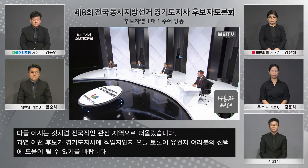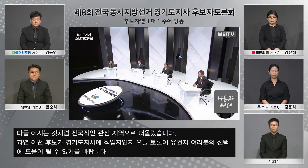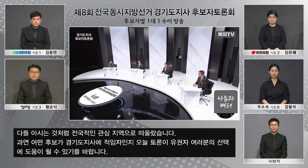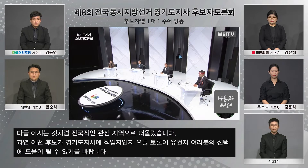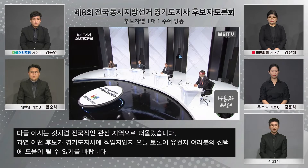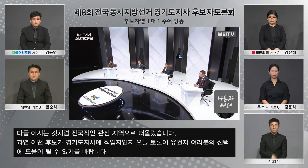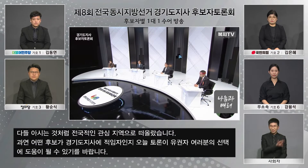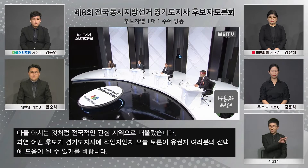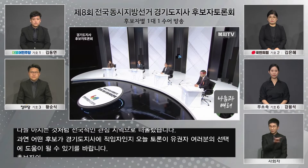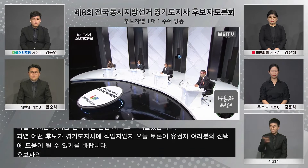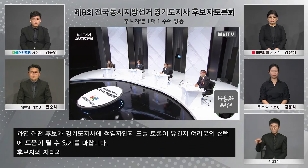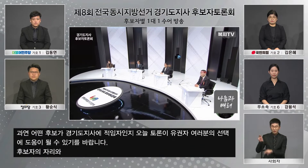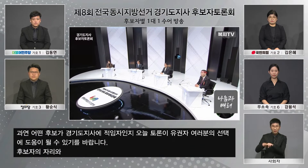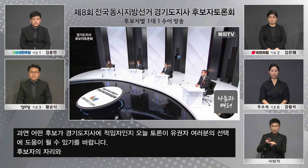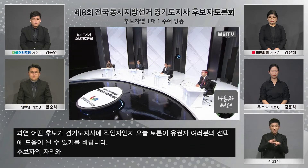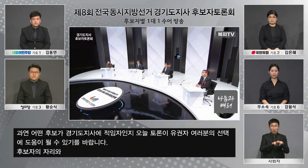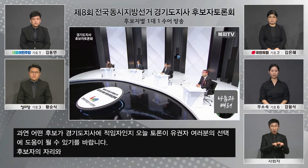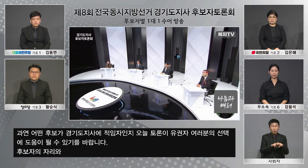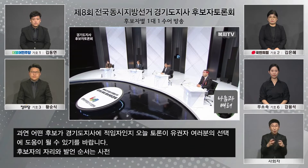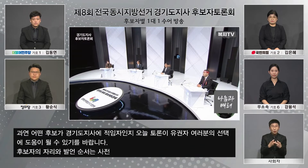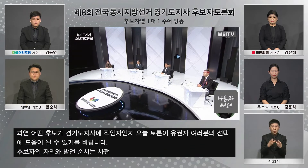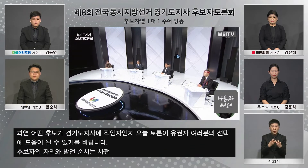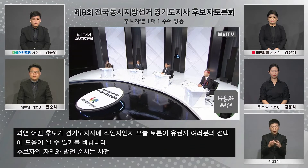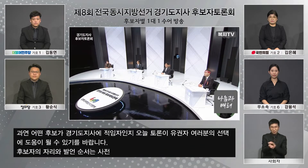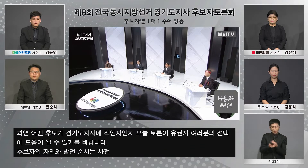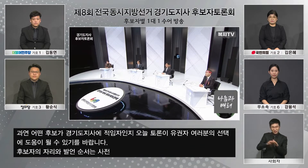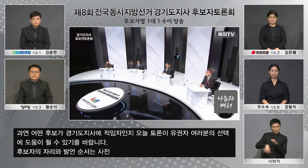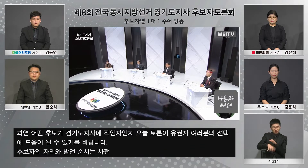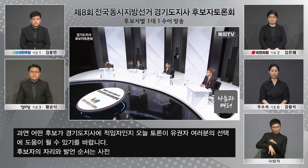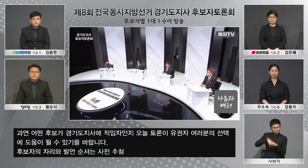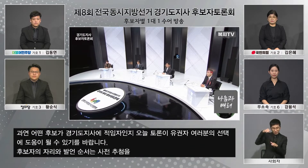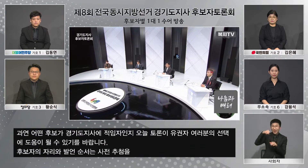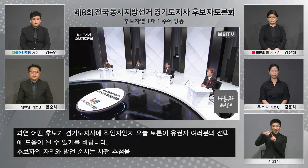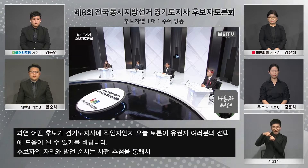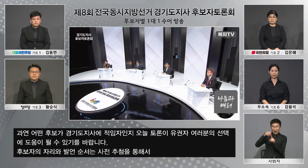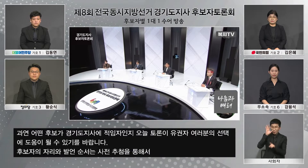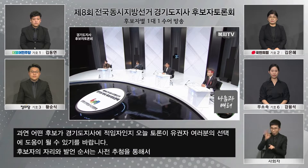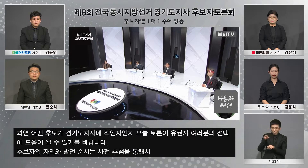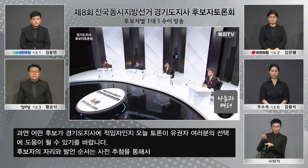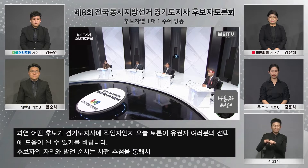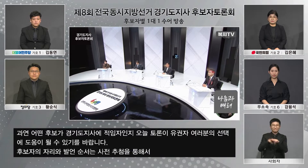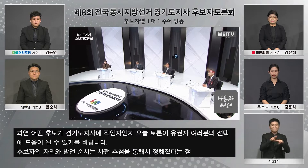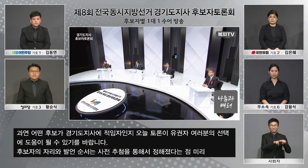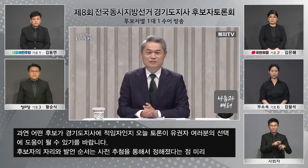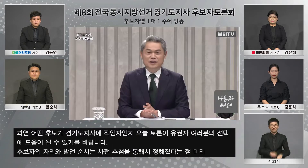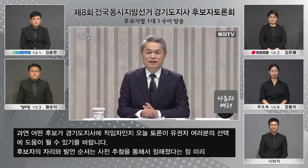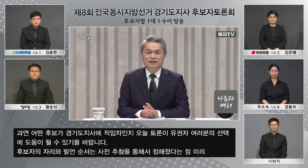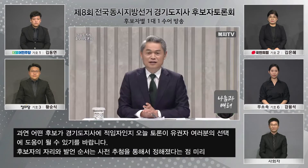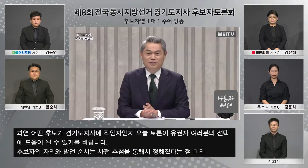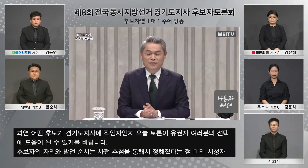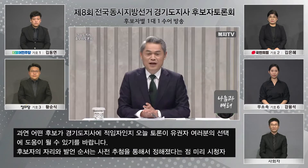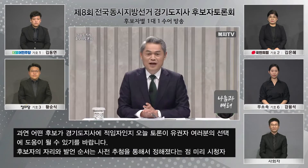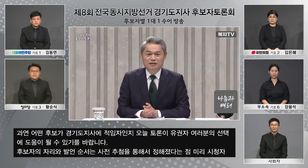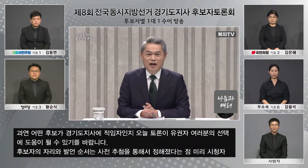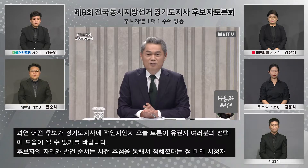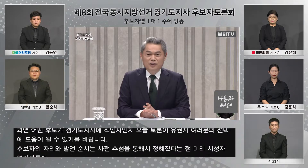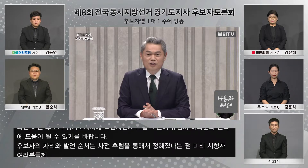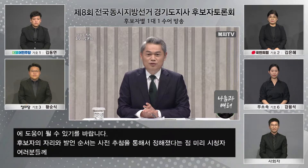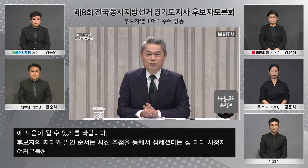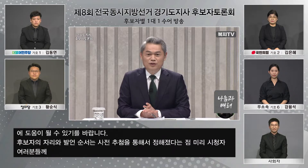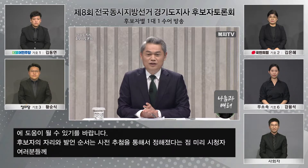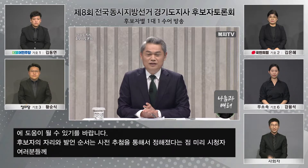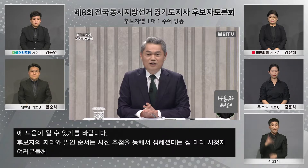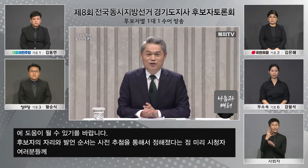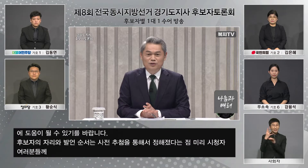발언 순서는 사전 추첨을 통해서 정해졌다는 점 미리 시청자 여러분께 말씀드리도록 하겠습니다. 그럼